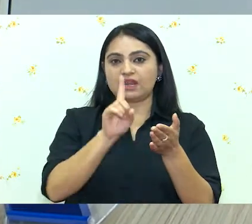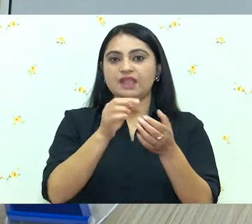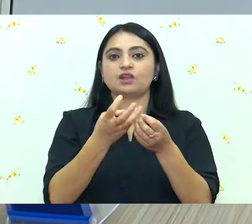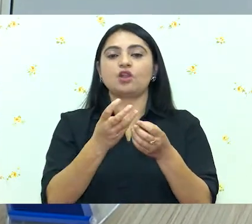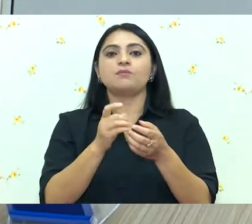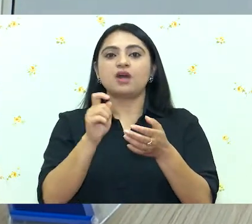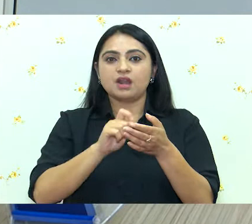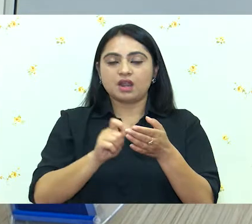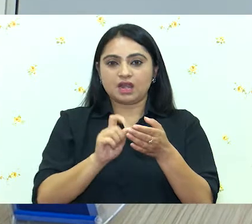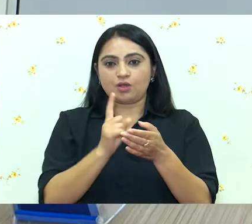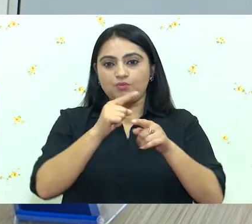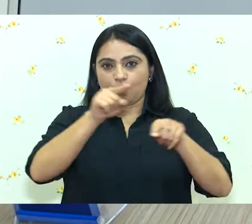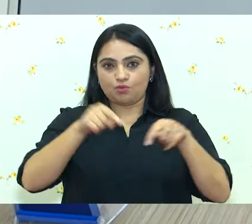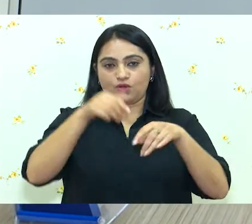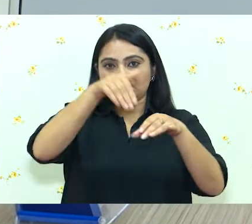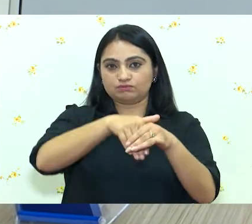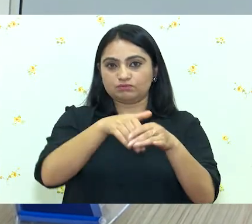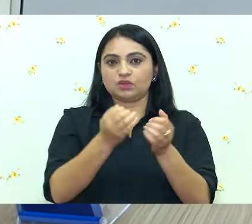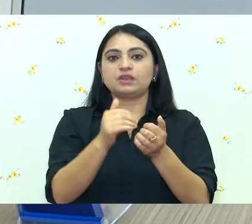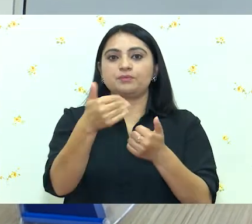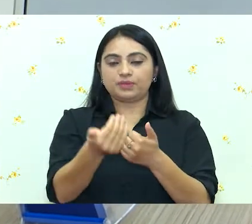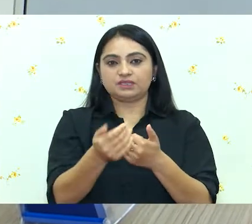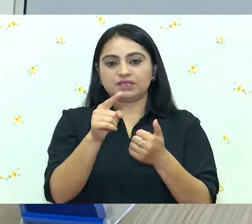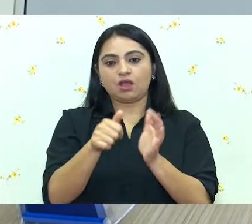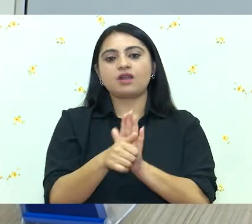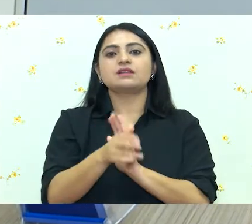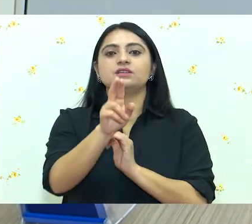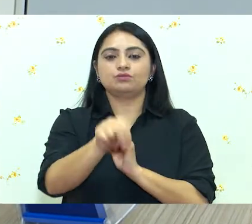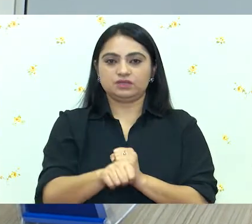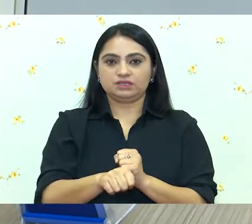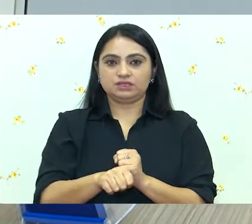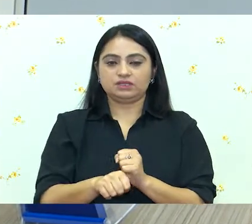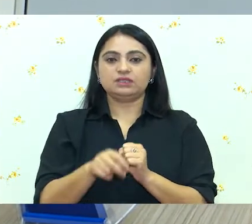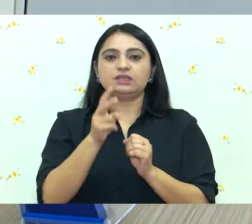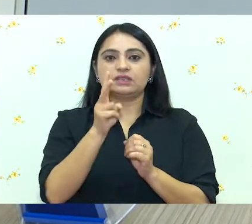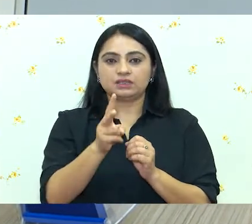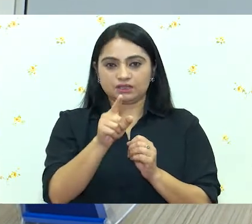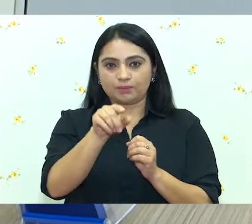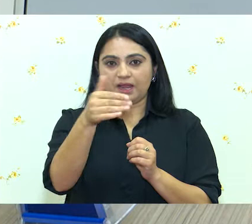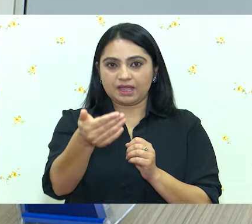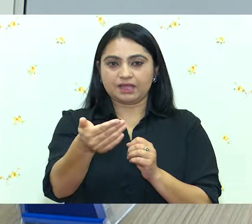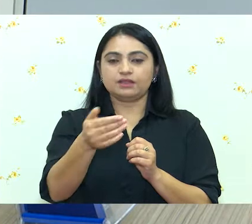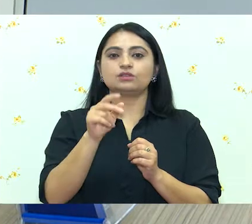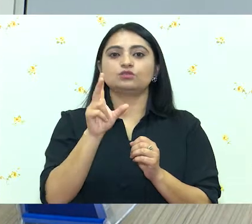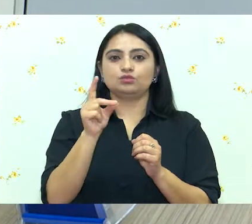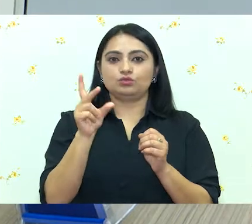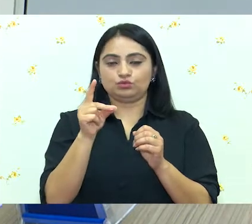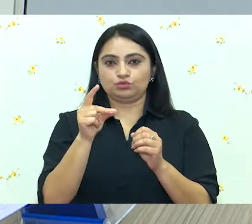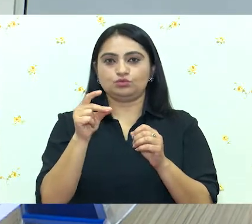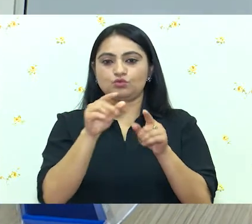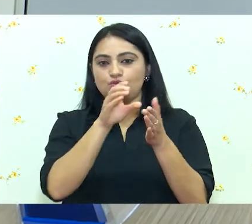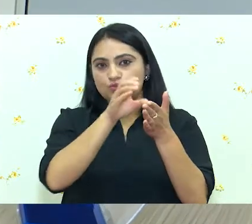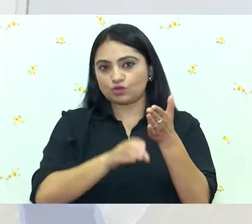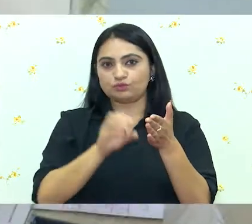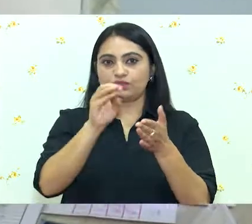लेखिएको पहिलो मतपेटिकामा खसालिसकेपछि यहाँ अगाडि बढ्नु पर्दछ र यहाँलाई दोस्रो मतपत्र दिने